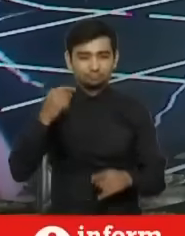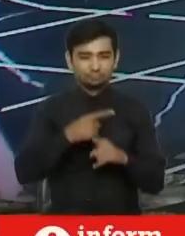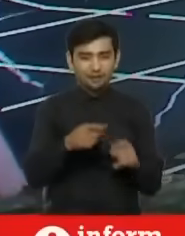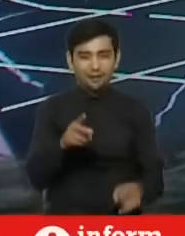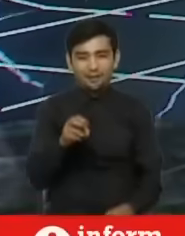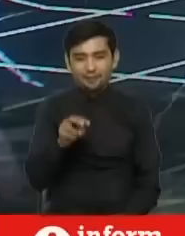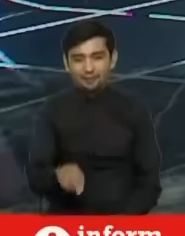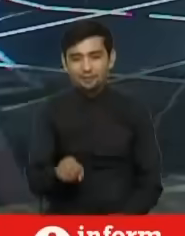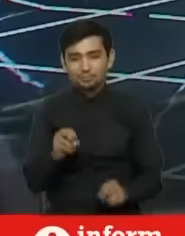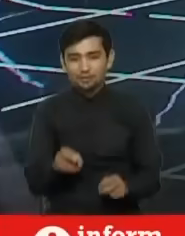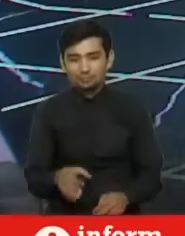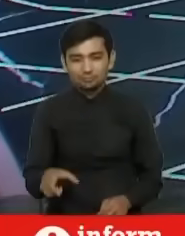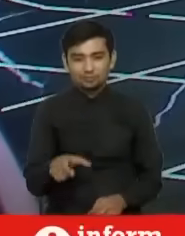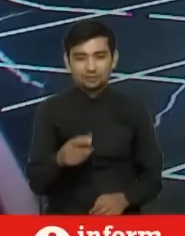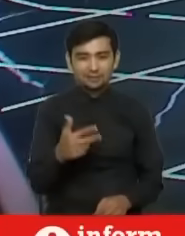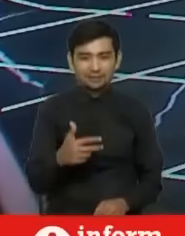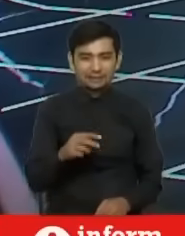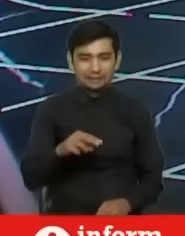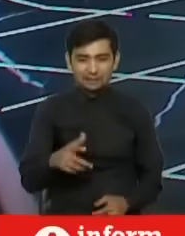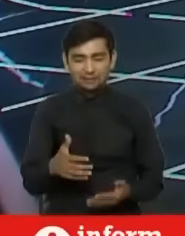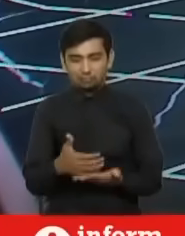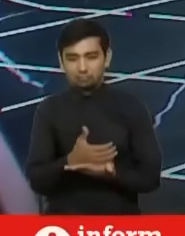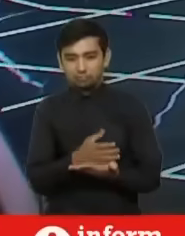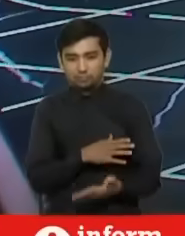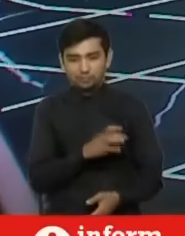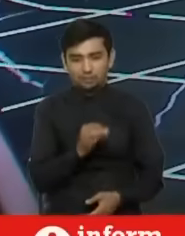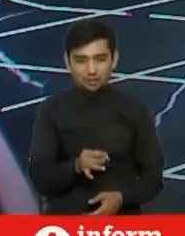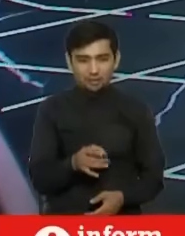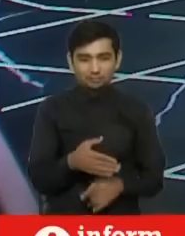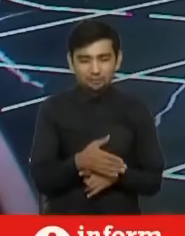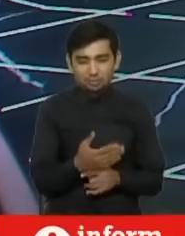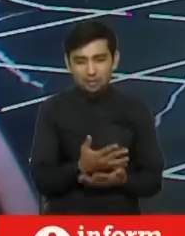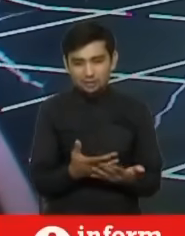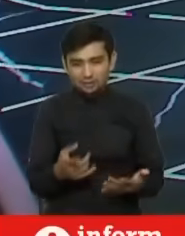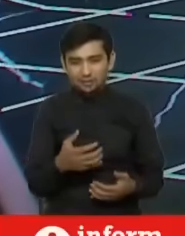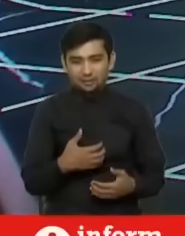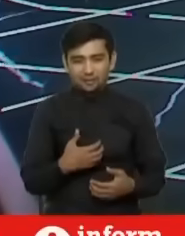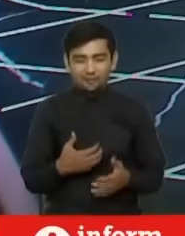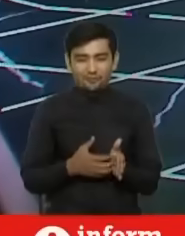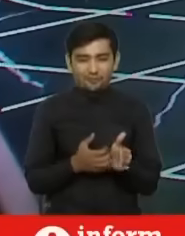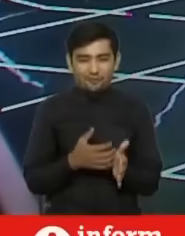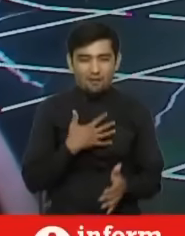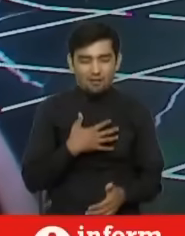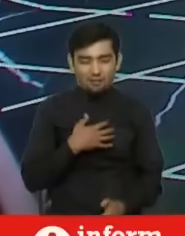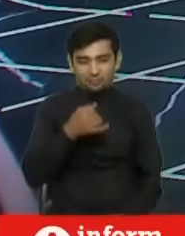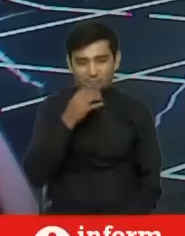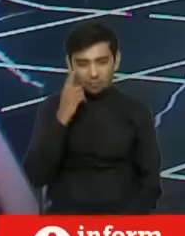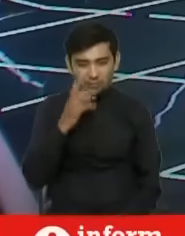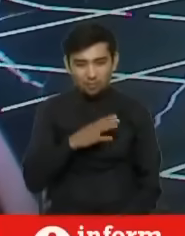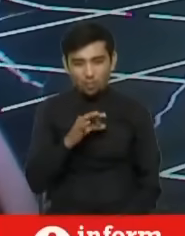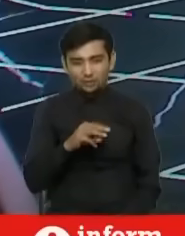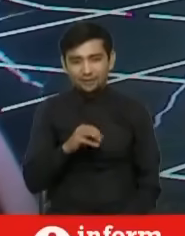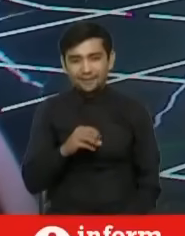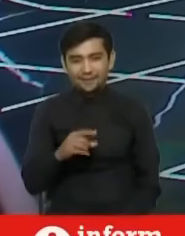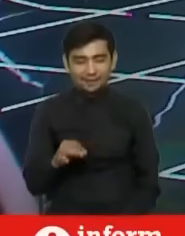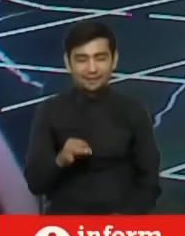бойынан 30 келіге жуық шабақ табылыпты. Мамандар су маржандарына оттегі жетіспей қалуы мүмкін деп отыр. Сондай ақ су